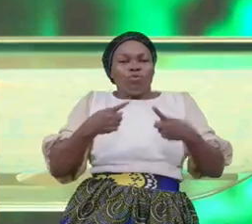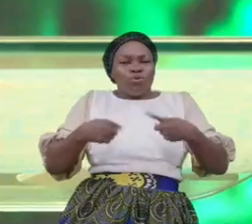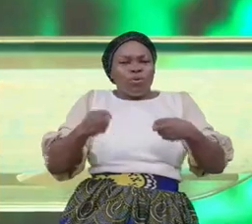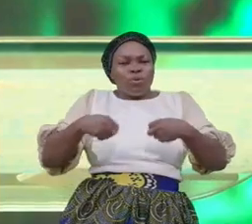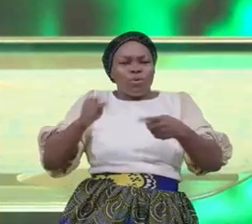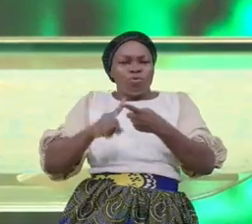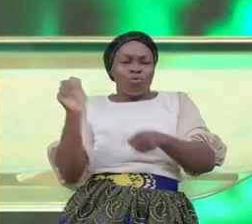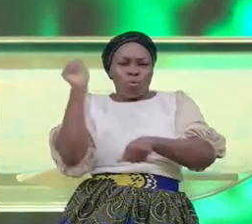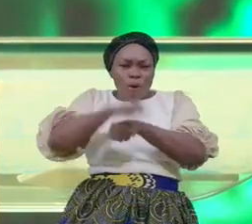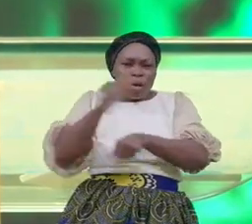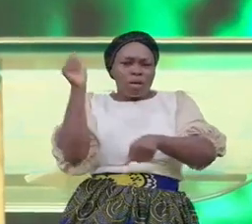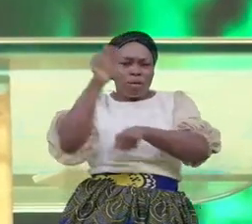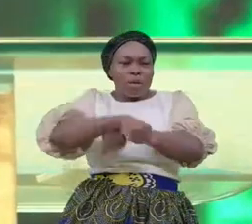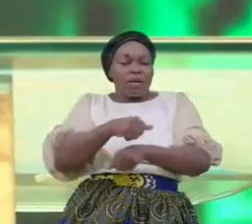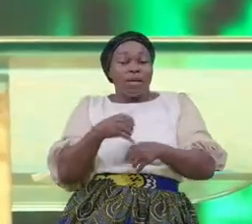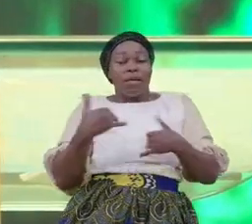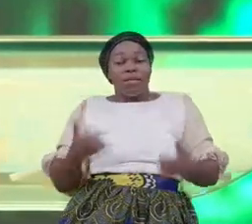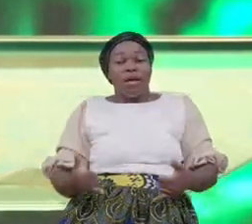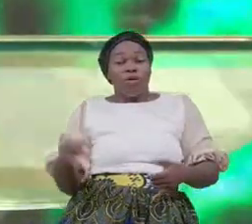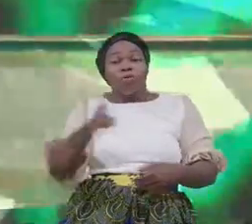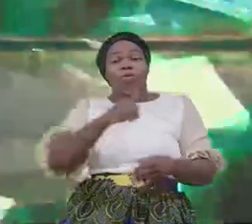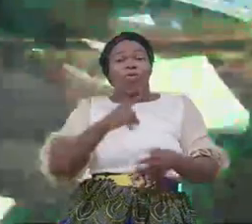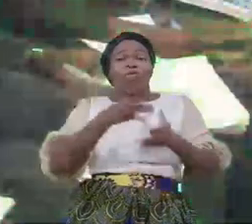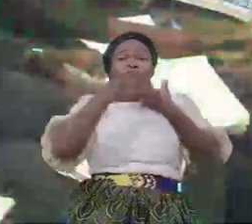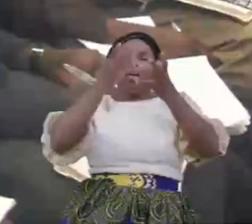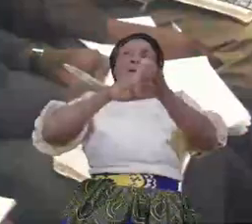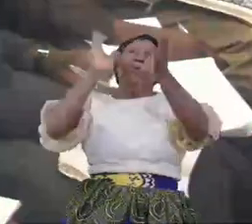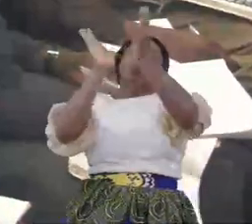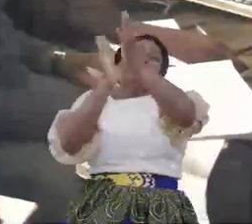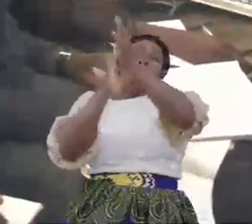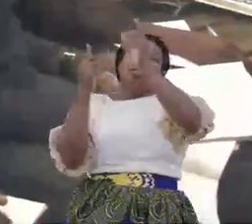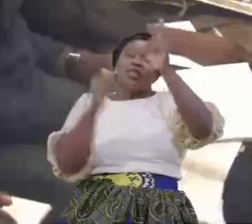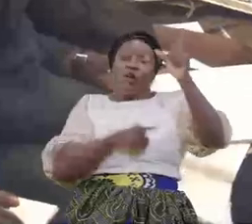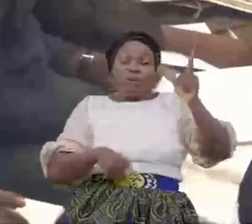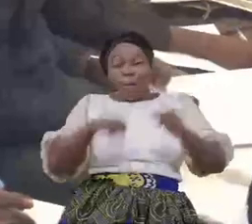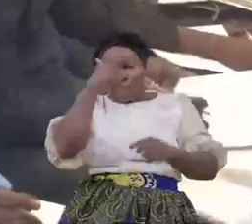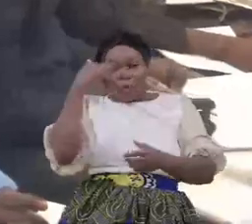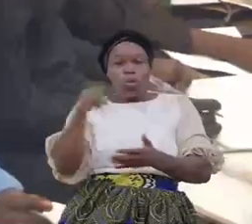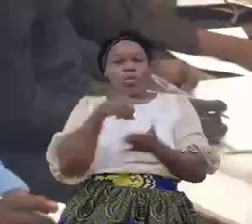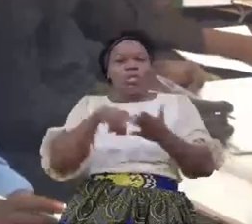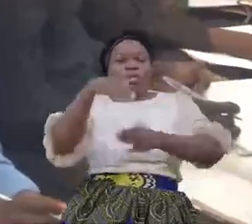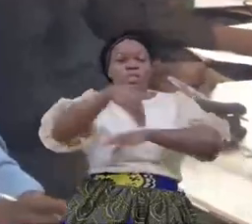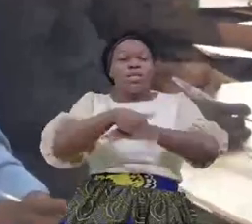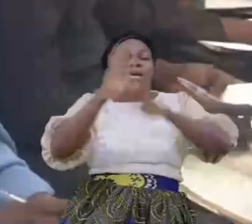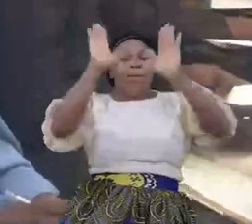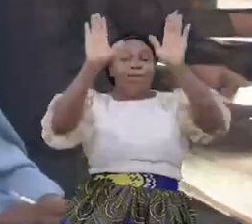soir, gloire à Dieu. Alors, comptez vos bénédictions, nommez-les une à une, parce que ce